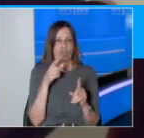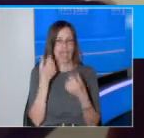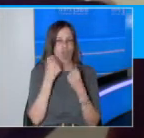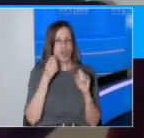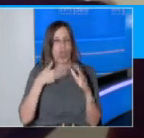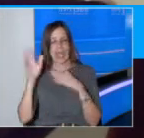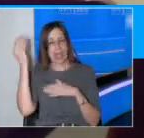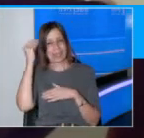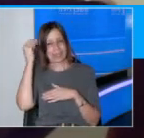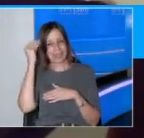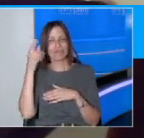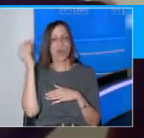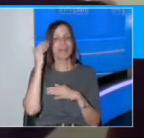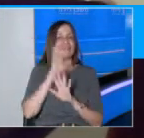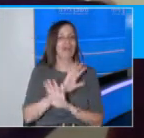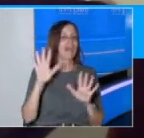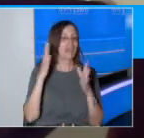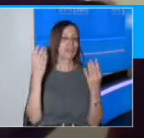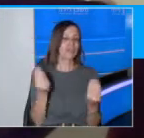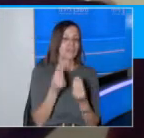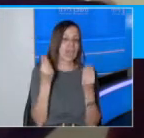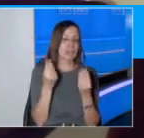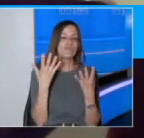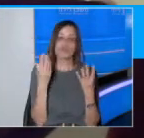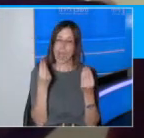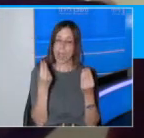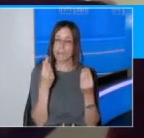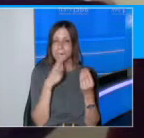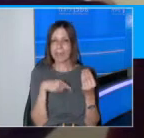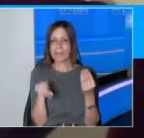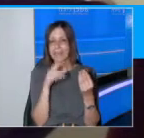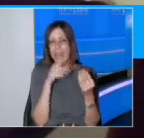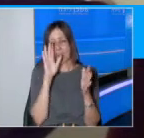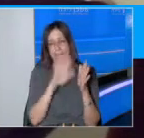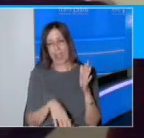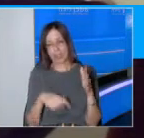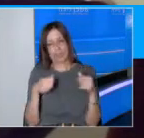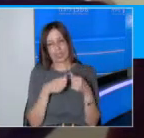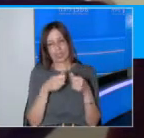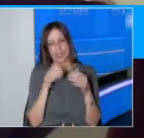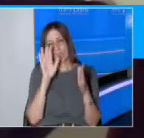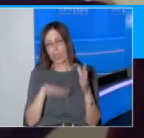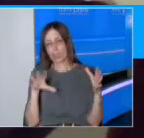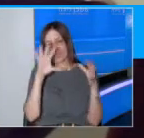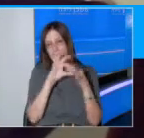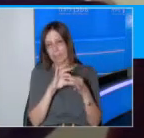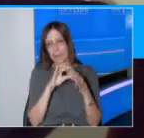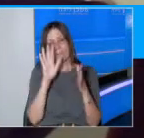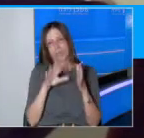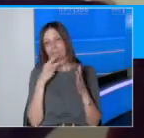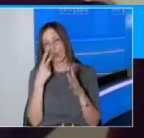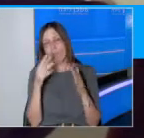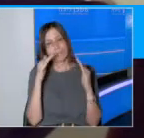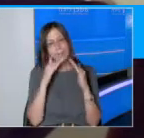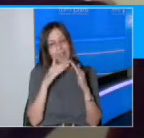לבית ספר ובעצם לומד רק על דברים שהרבה מאיתנו פחות מתקשרים, פחות מתחברים, זה פחות מה שהוא רואה בבית, זה ודאי